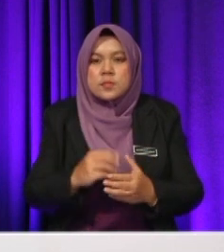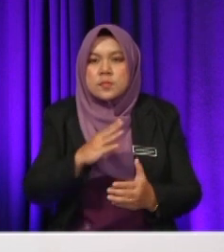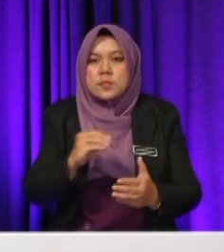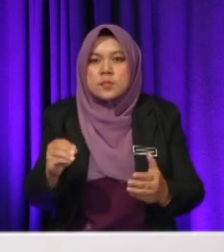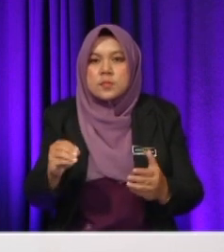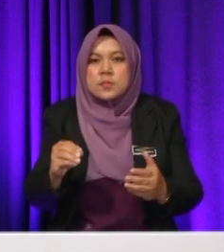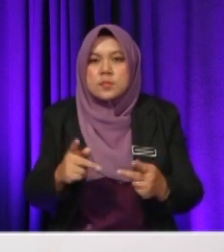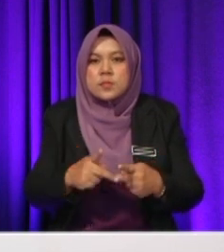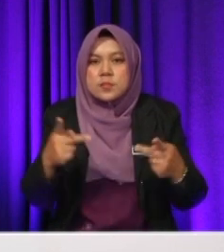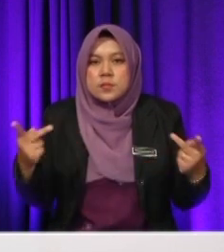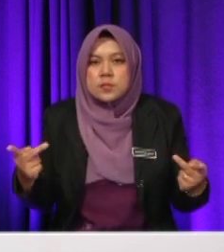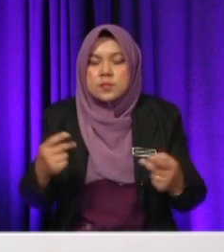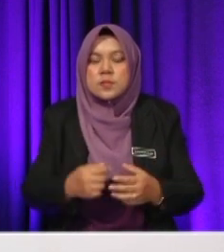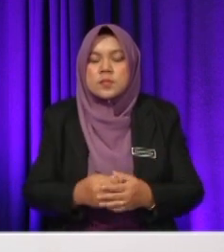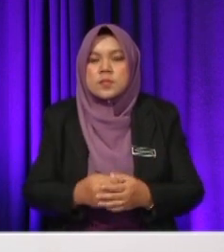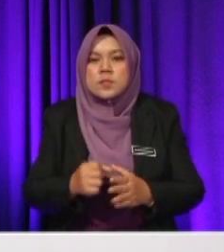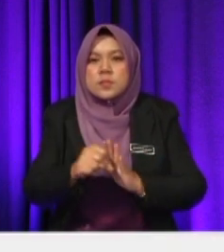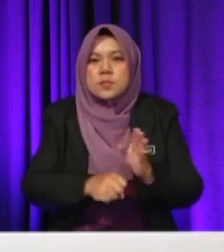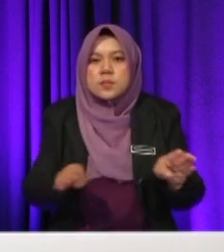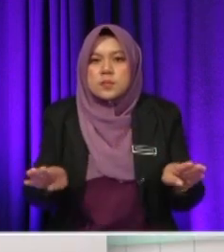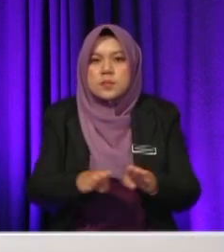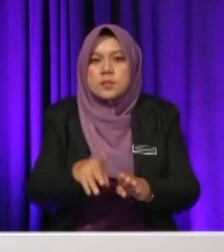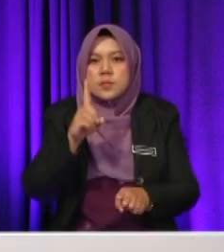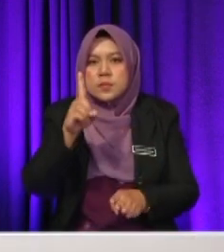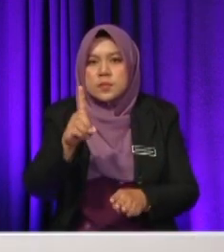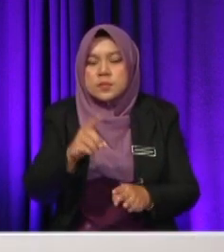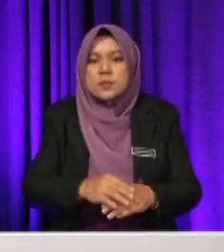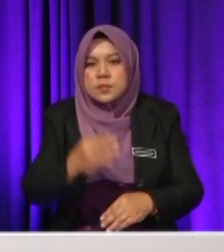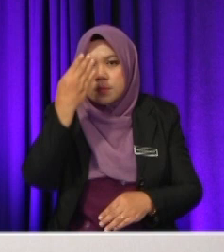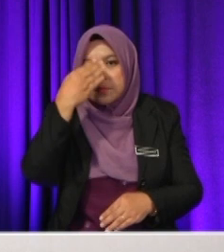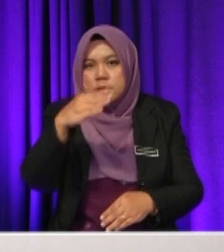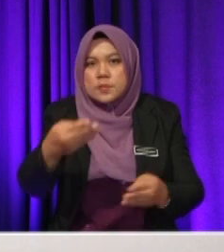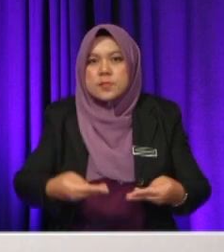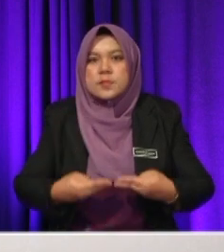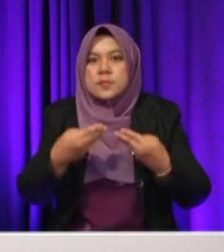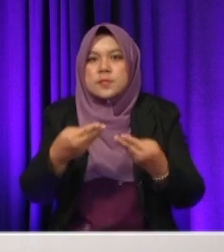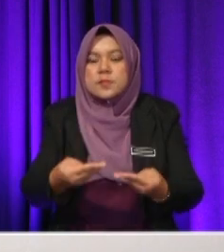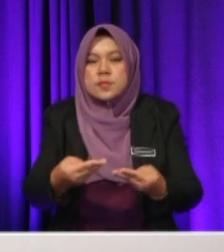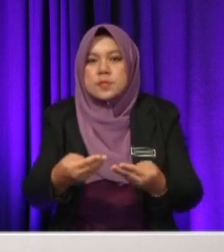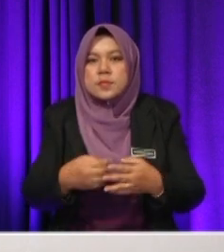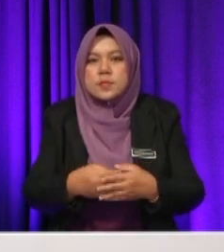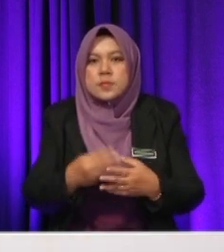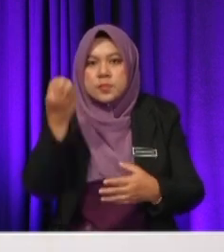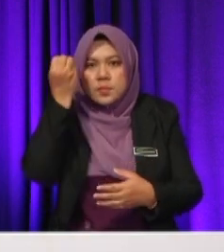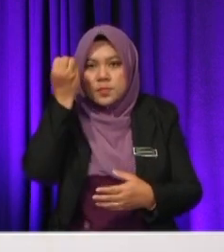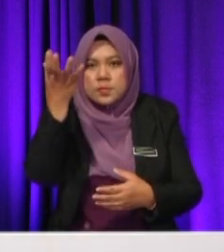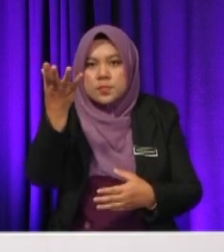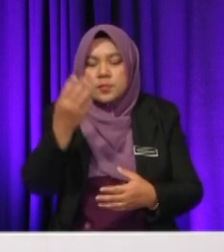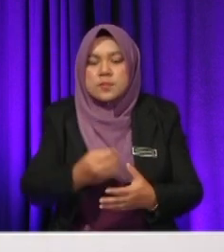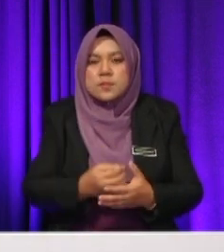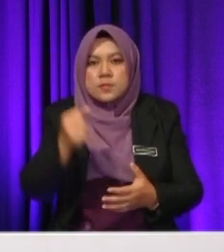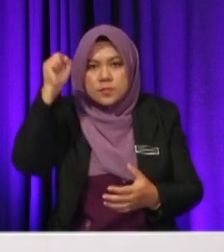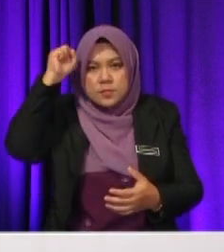Akbar sebenarnya ialah sebagai satu media bagi menyalurkan maklumat ataupun ketika